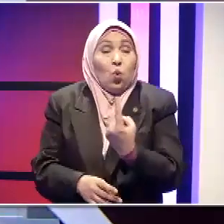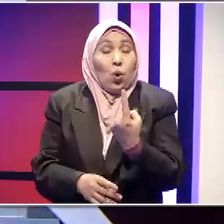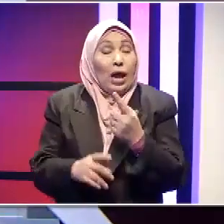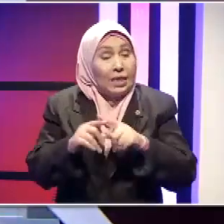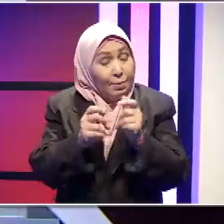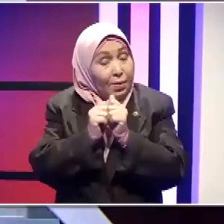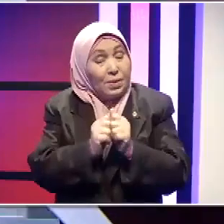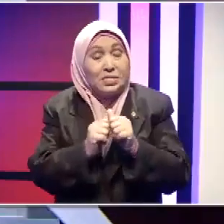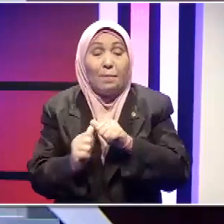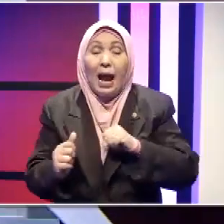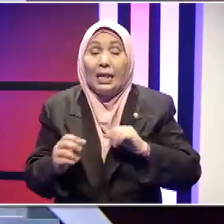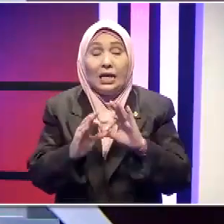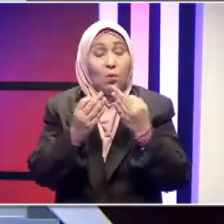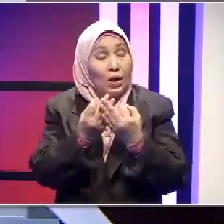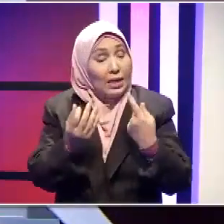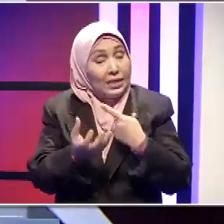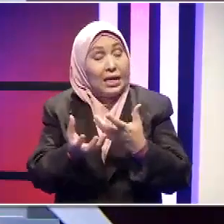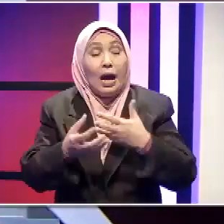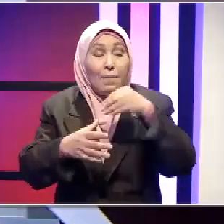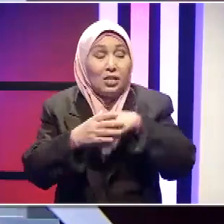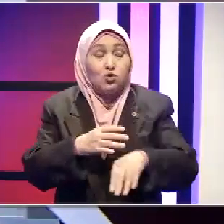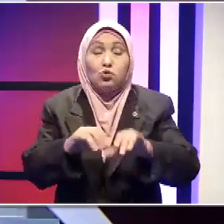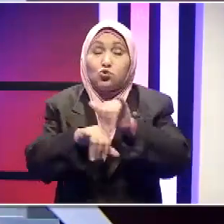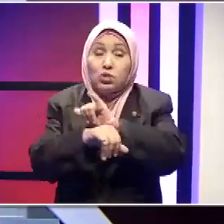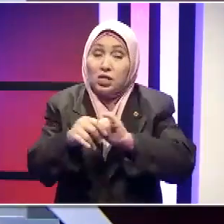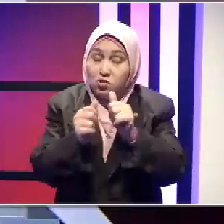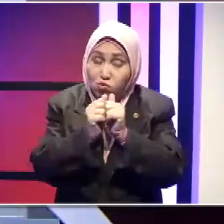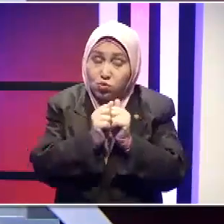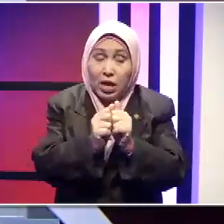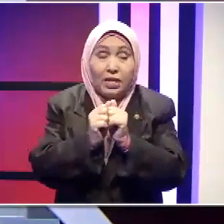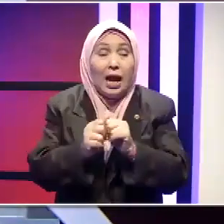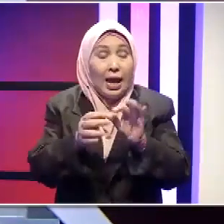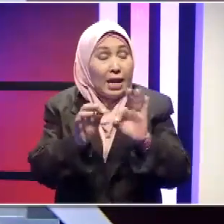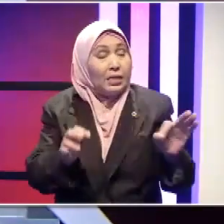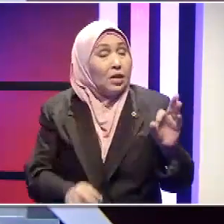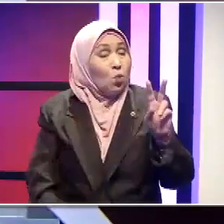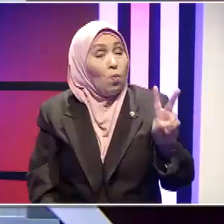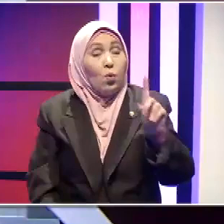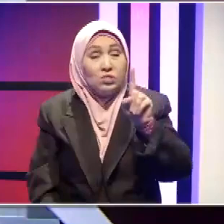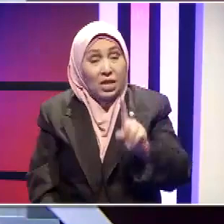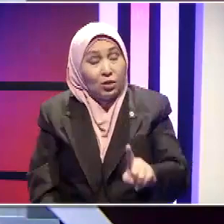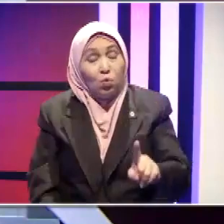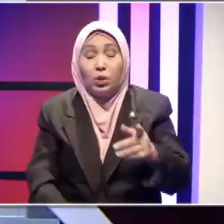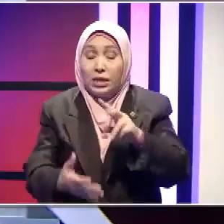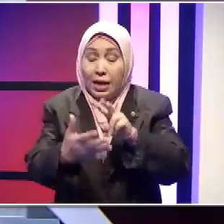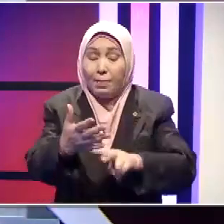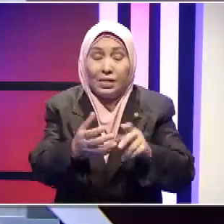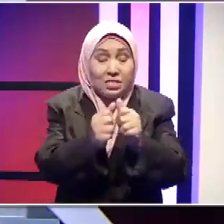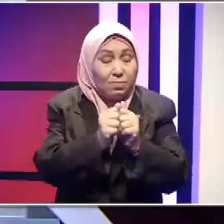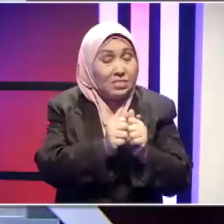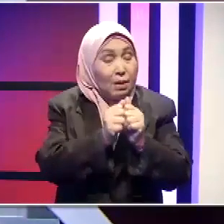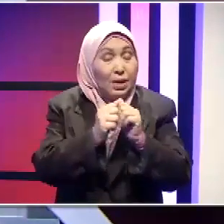bersama adik warga kite nak masuk surga sekeluarga ayat yang ke-21 kita baca sama-sama